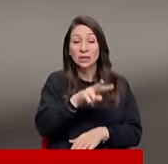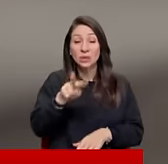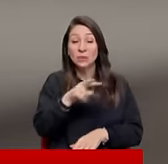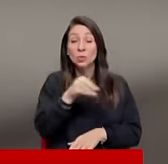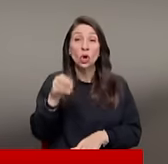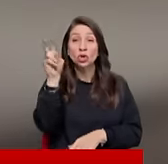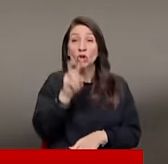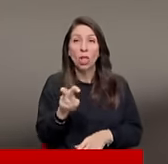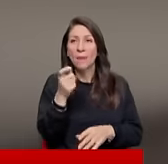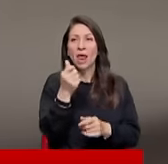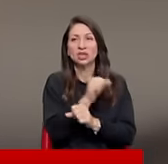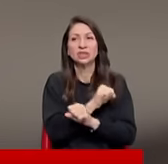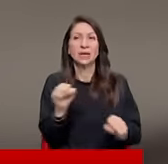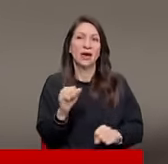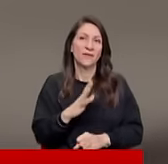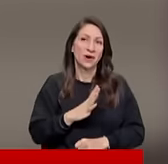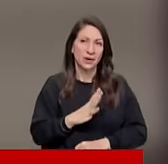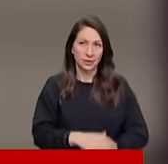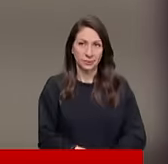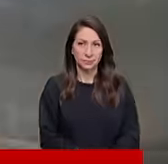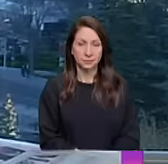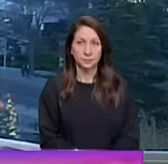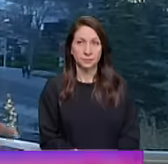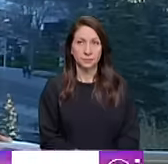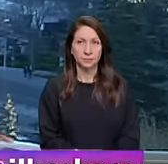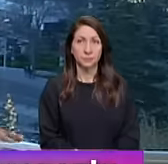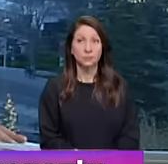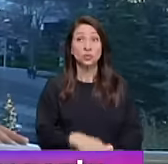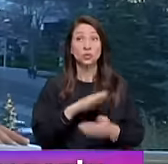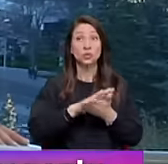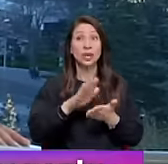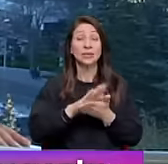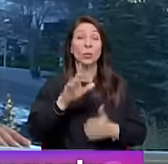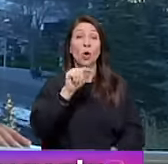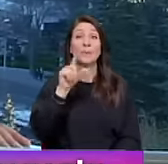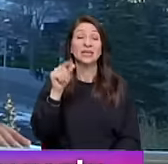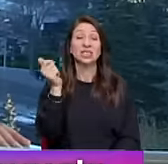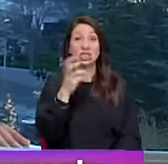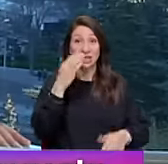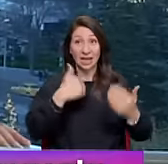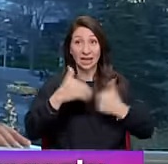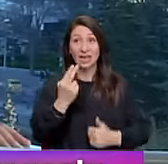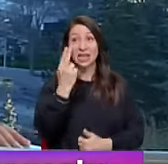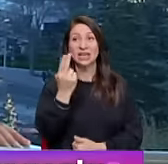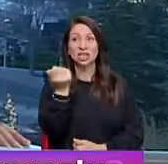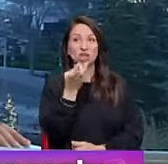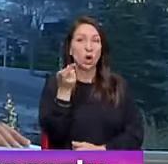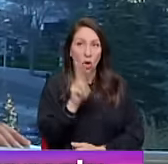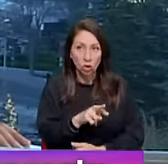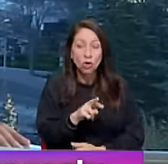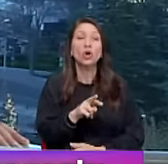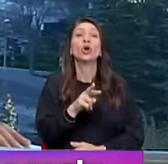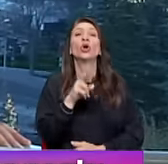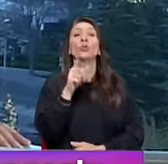milyon dolar maddi hasar meydana geldi. Düzeltiyorum, 11 kişi yaralandı, 7 kişi de hayatını kaybetti